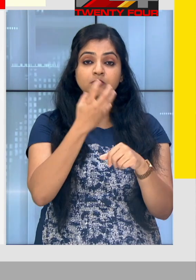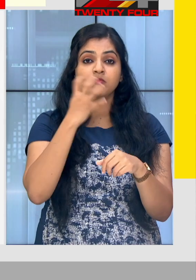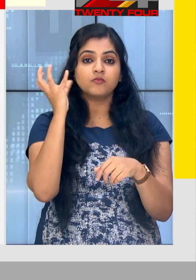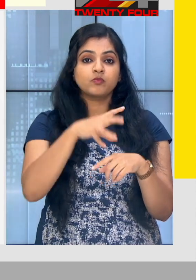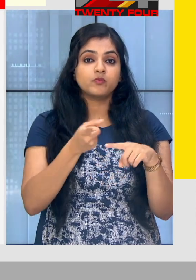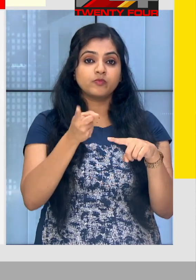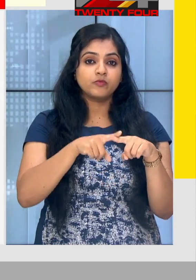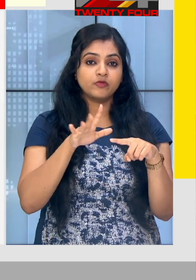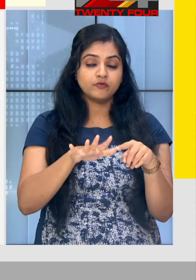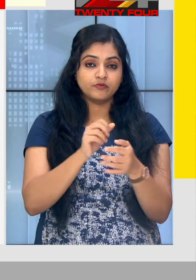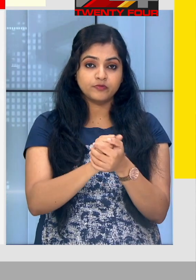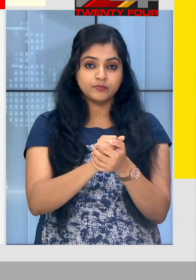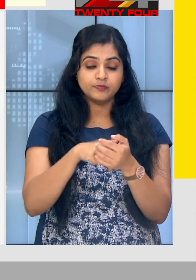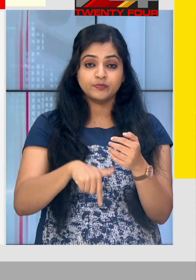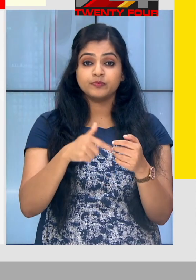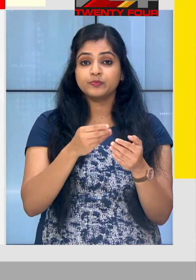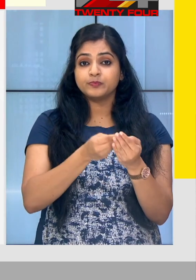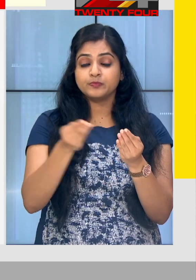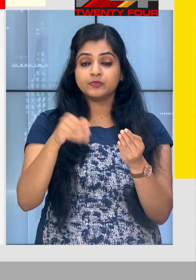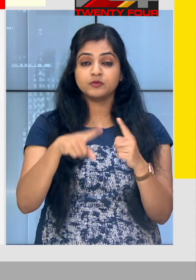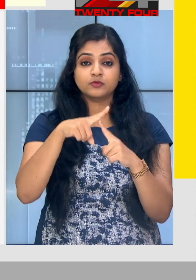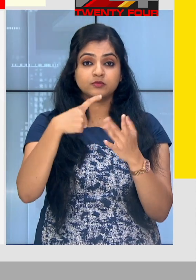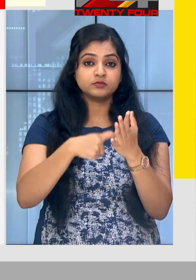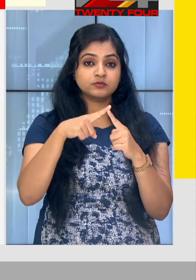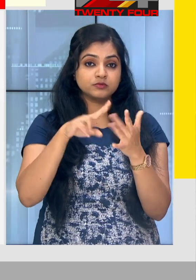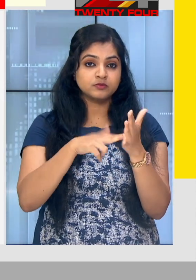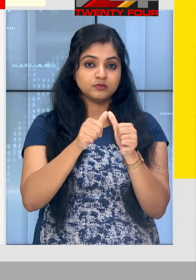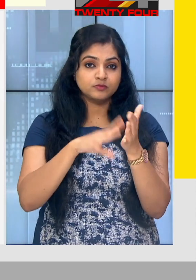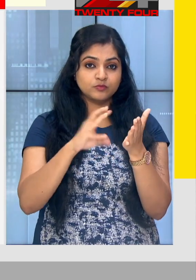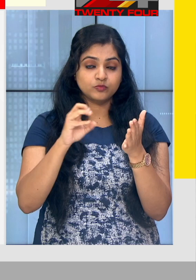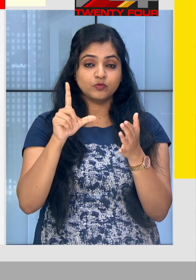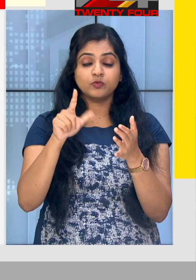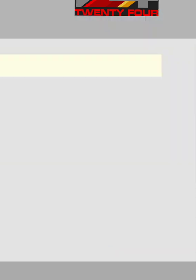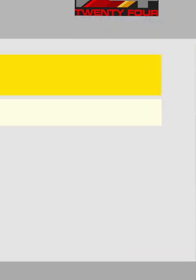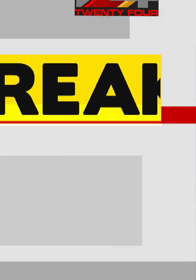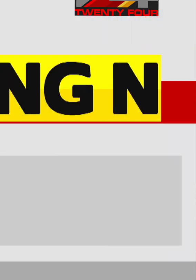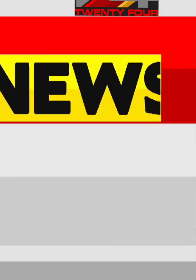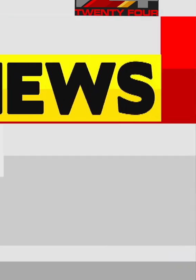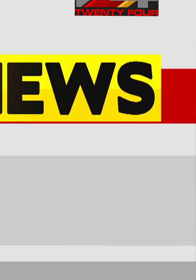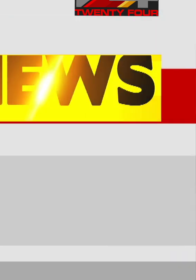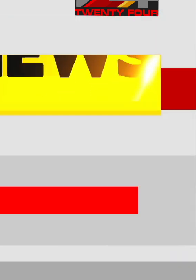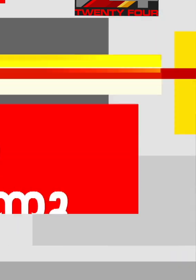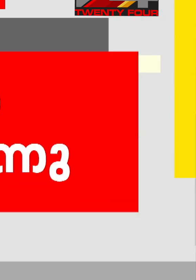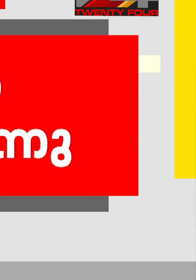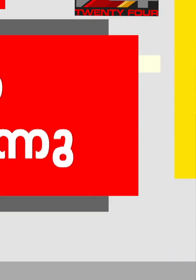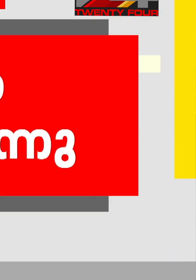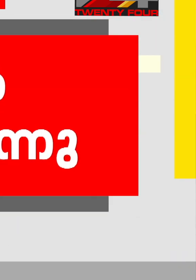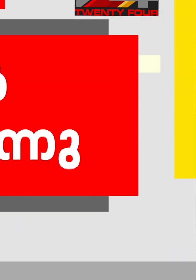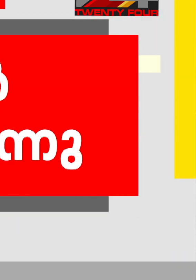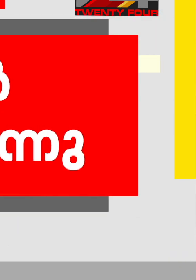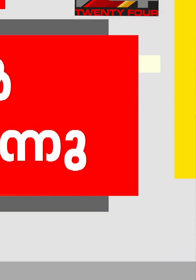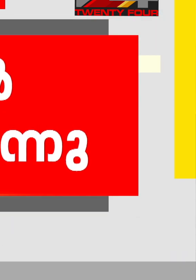സമീപത്താണ് അല്പസമയം മുമ്പ് തൃണമൂൽ കോൺഗ്രസിൻ്റെ ഓഫീസിന് നേരെ ബോംബേർ ഉണ്ടായത്. ഇവിടെ എന്തായാലും ഇപ്പോൾ വോട്ടെണ്ണൽ സമാധാന പരമായി